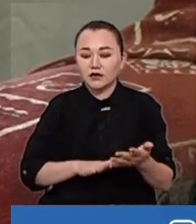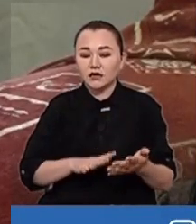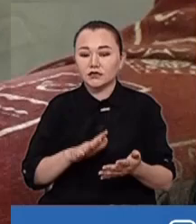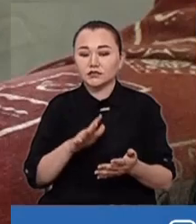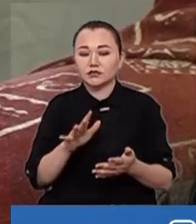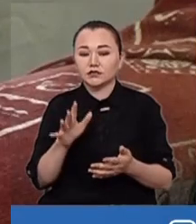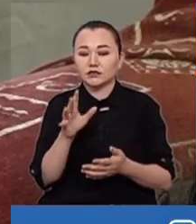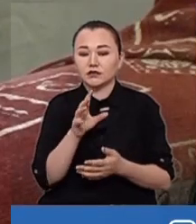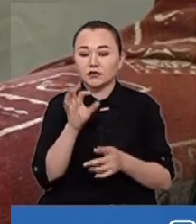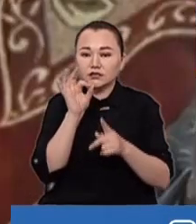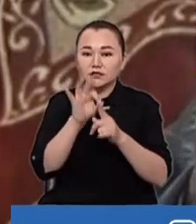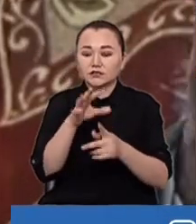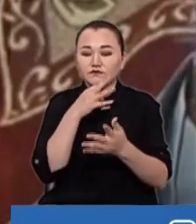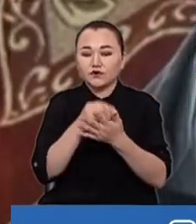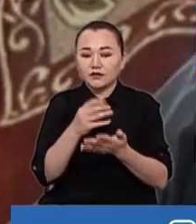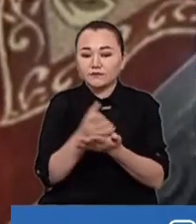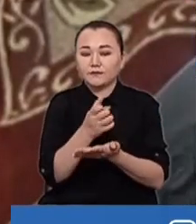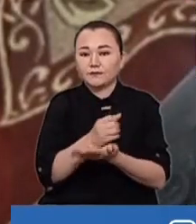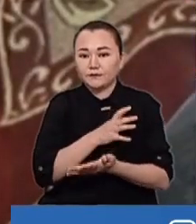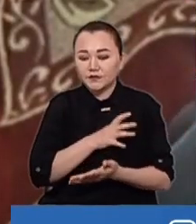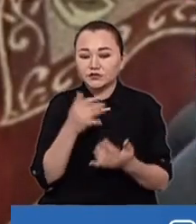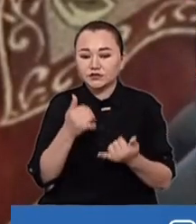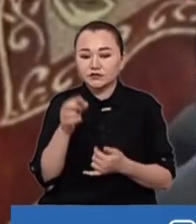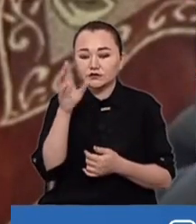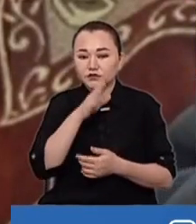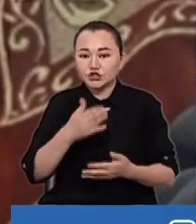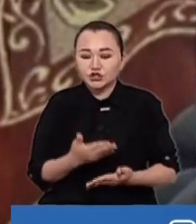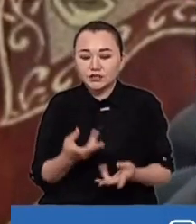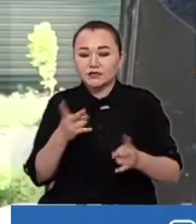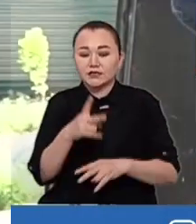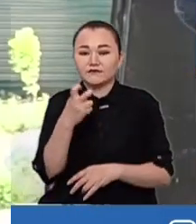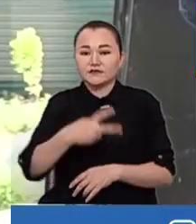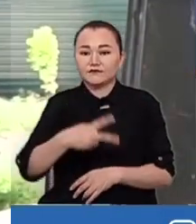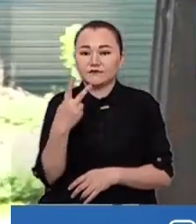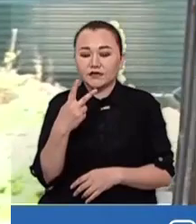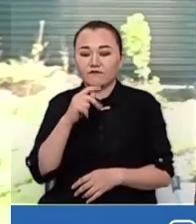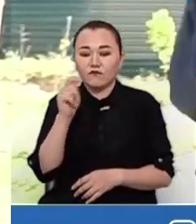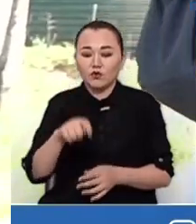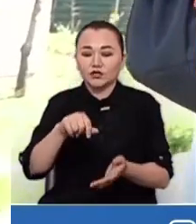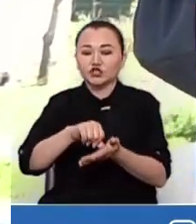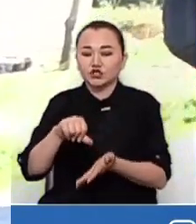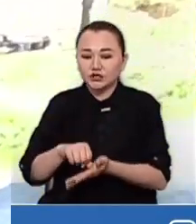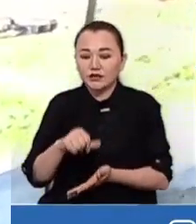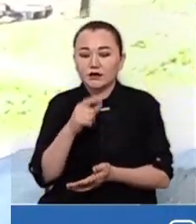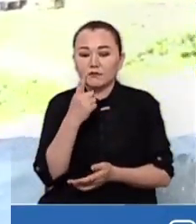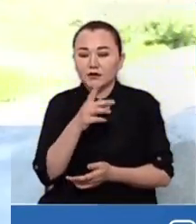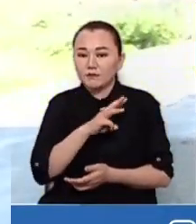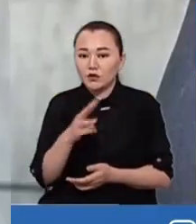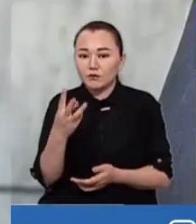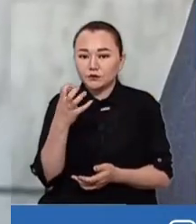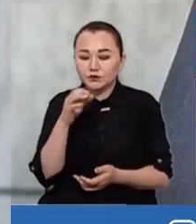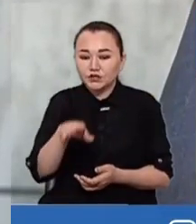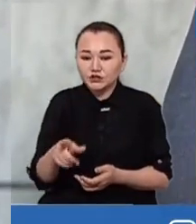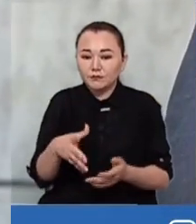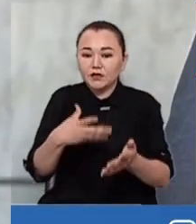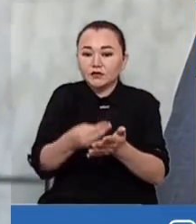ойлаға бастасын жетеді. Биыл елімізде көзі тірі қалған 222 соғыс ардагеріне 1,5 миллион теңгеден беріледі.